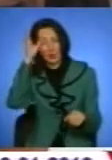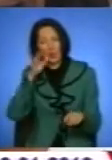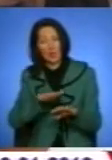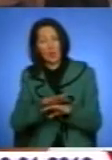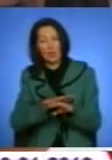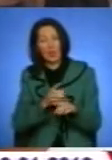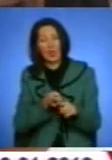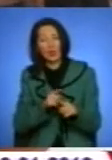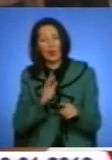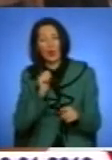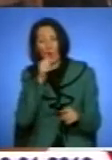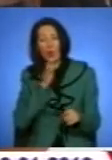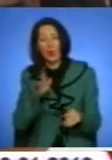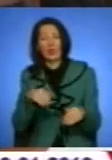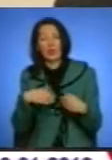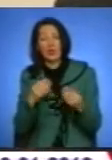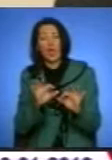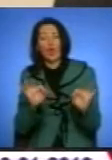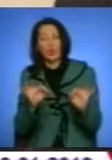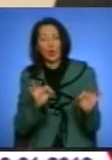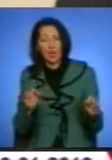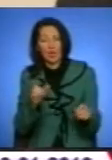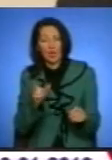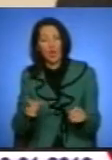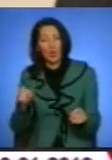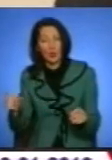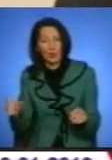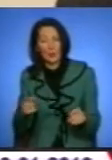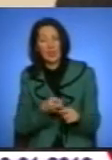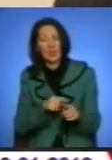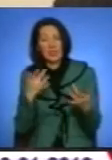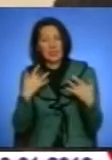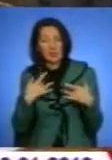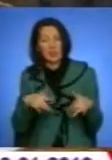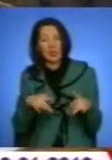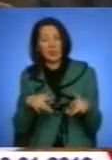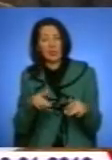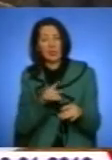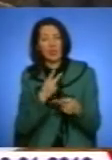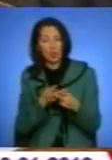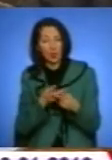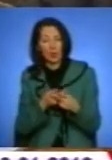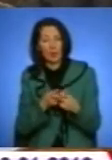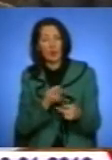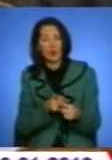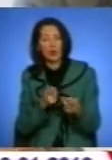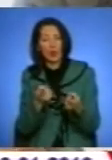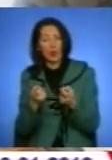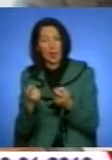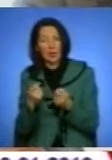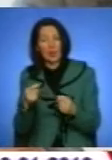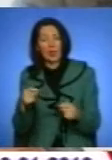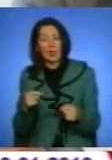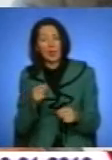зосередиться на консультаціях осіб, які звільнилися з місць позбавлення волі. До цього залучатимуть правників з юридичних факультетів. У